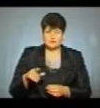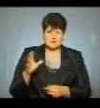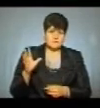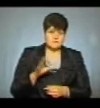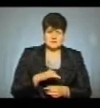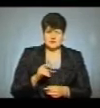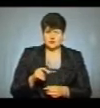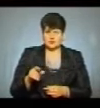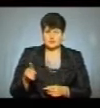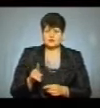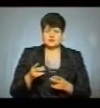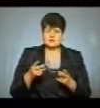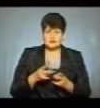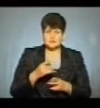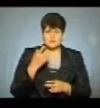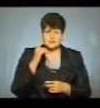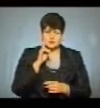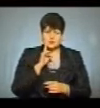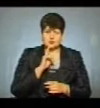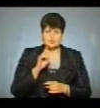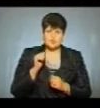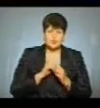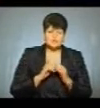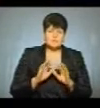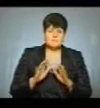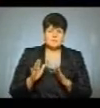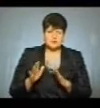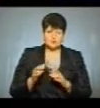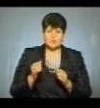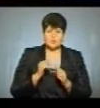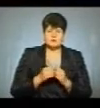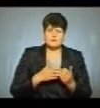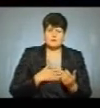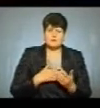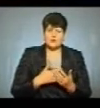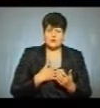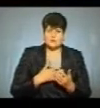всіх людей, що треба насолоджуватися кожною миттю, кожним подихом,